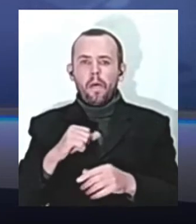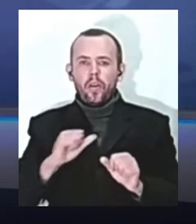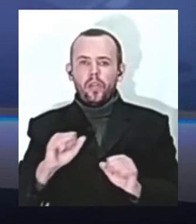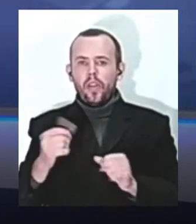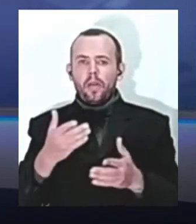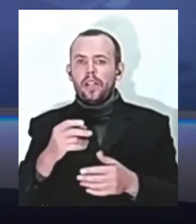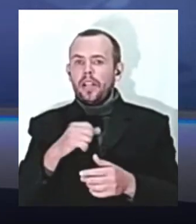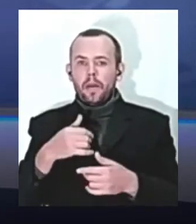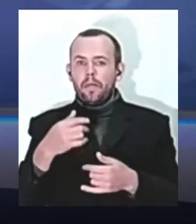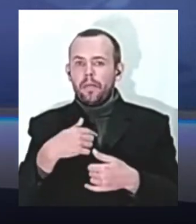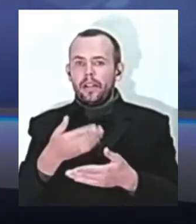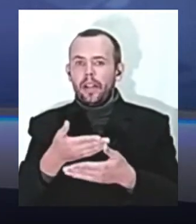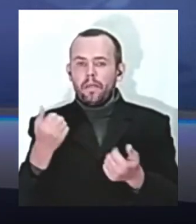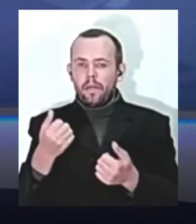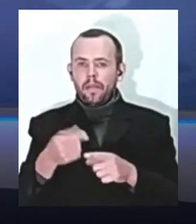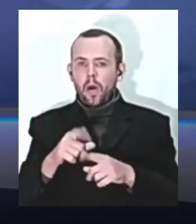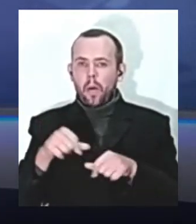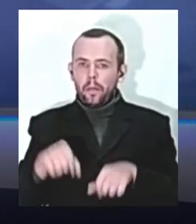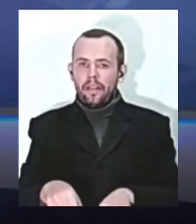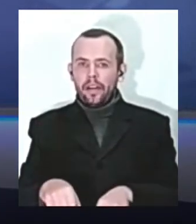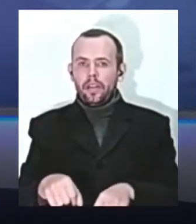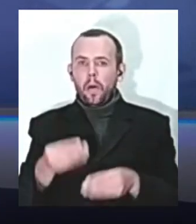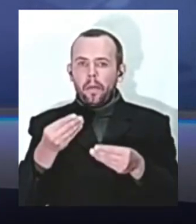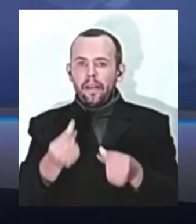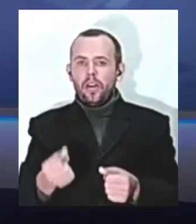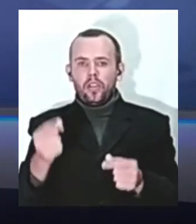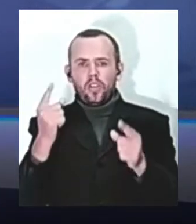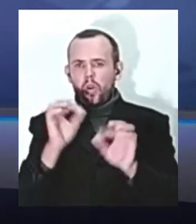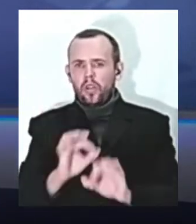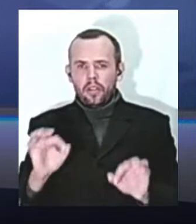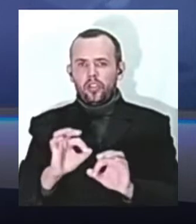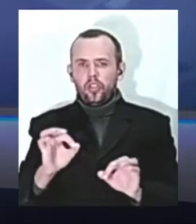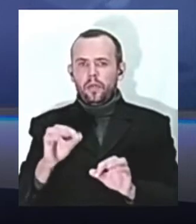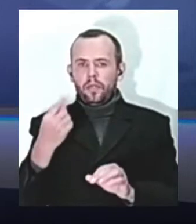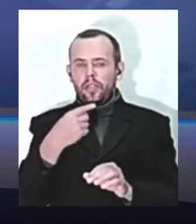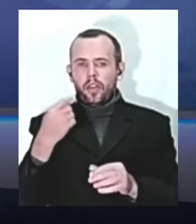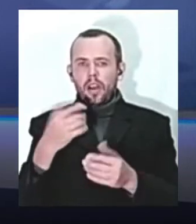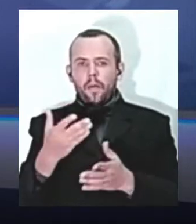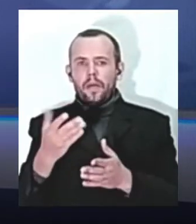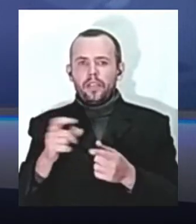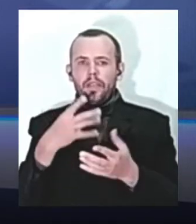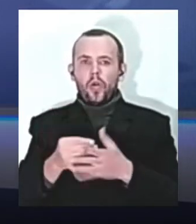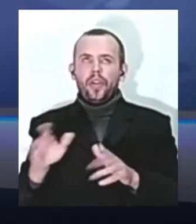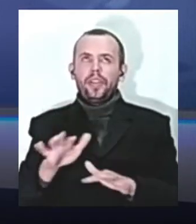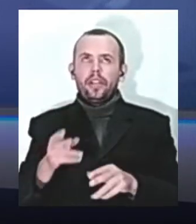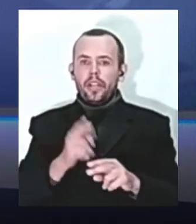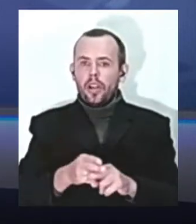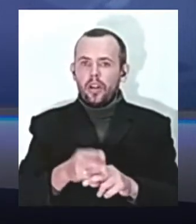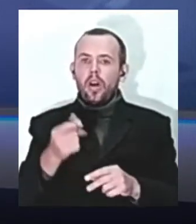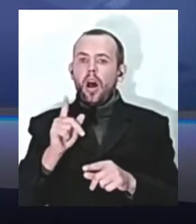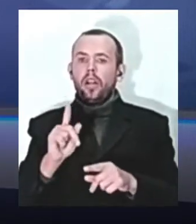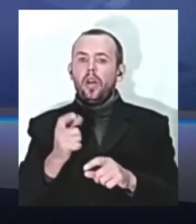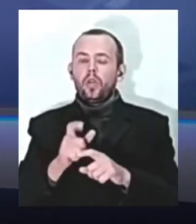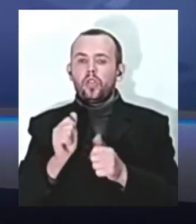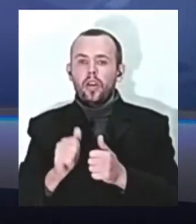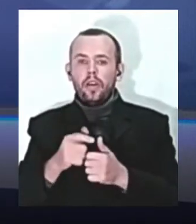маємо права впливати жодним чином або втручатися у їх діяльність. Але дуже часто вони навіть не знають